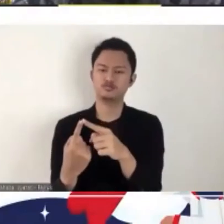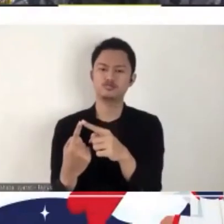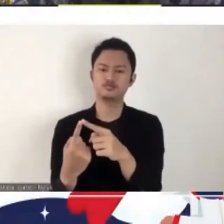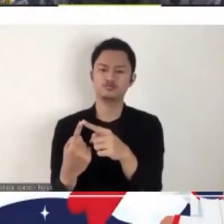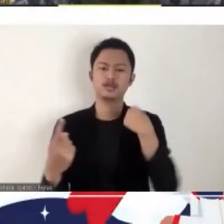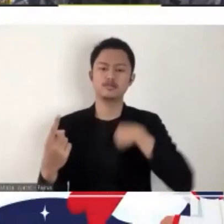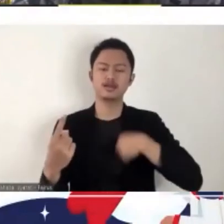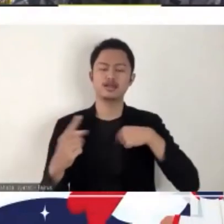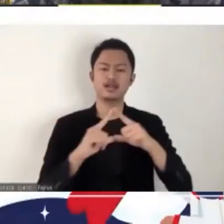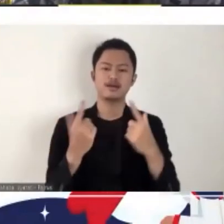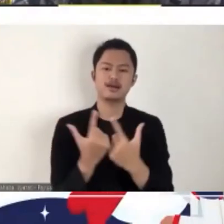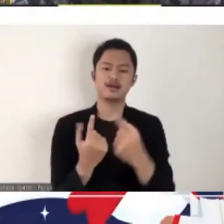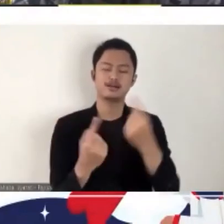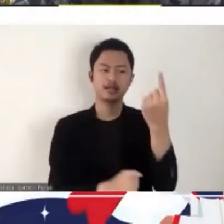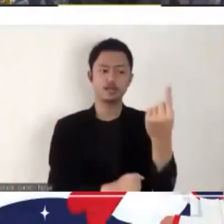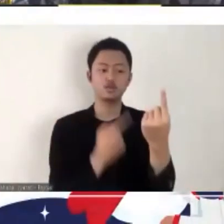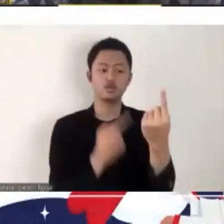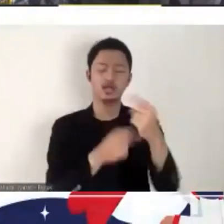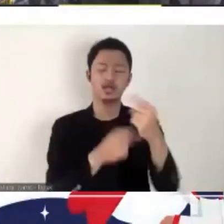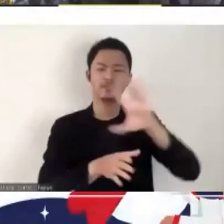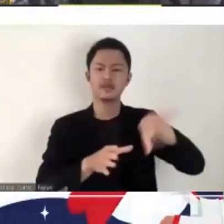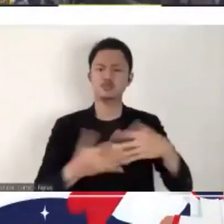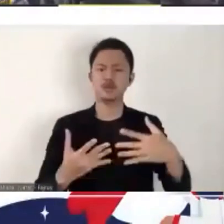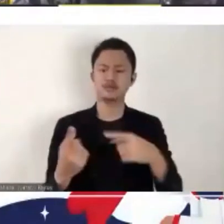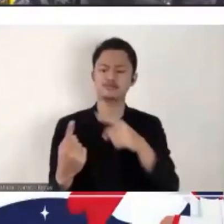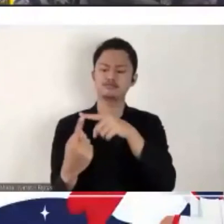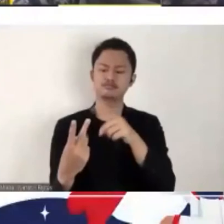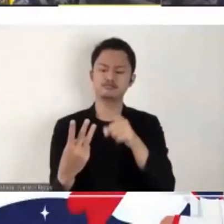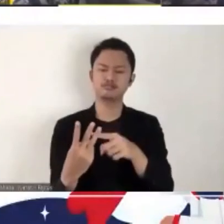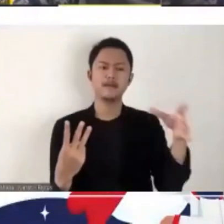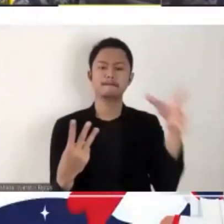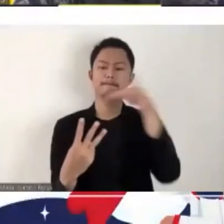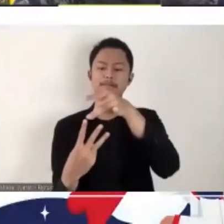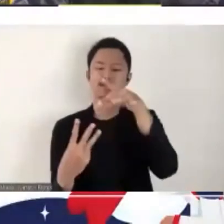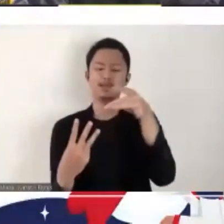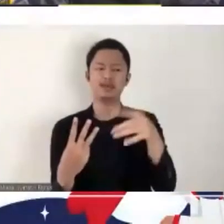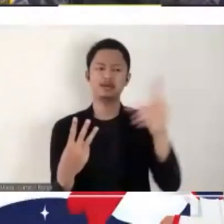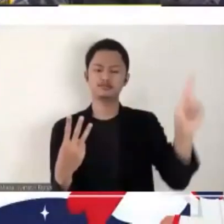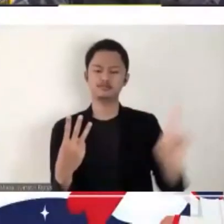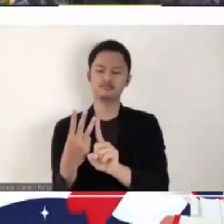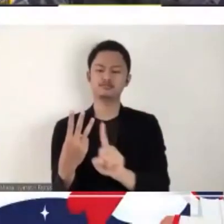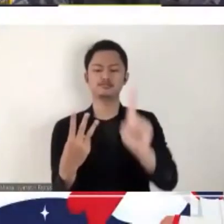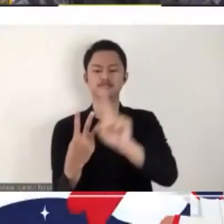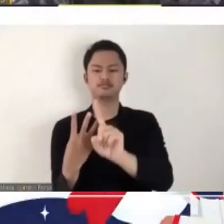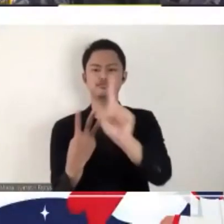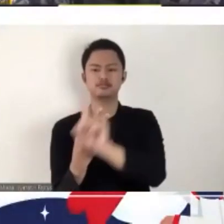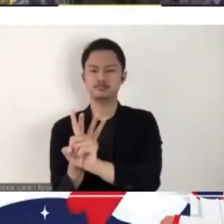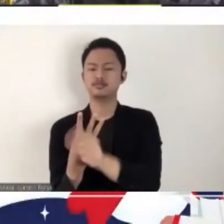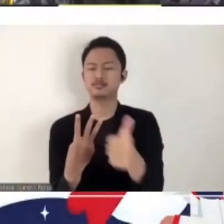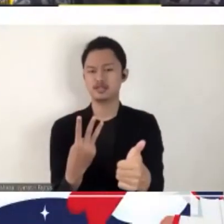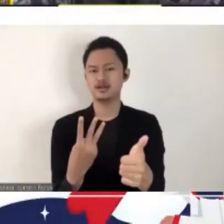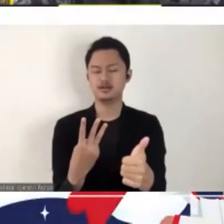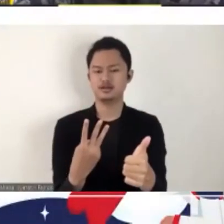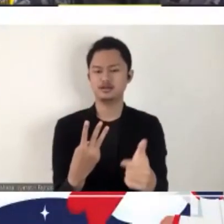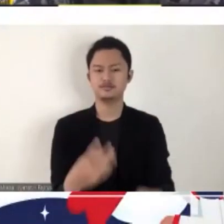Kementerian lembaga itu bisa masuk ke dalam lebih dari satu pilar gitu Jadi ada meskipun 48 Kementerian lembaga dan bagaimana